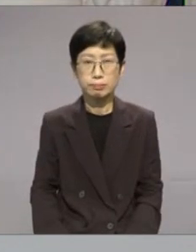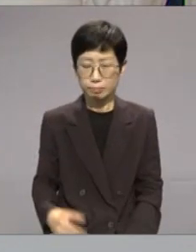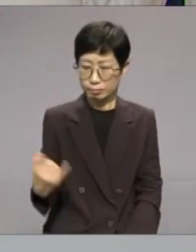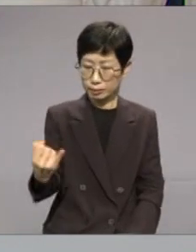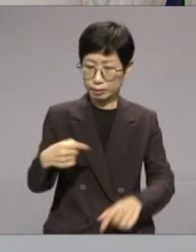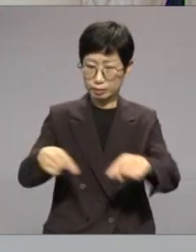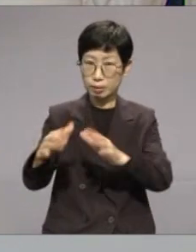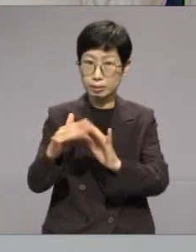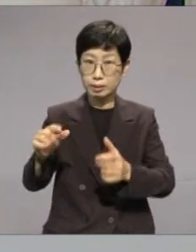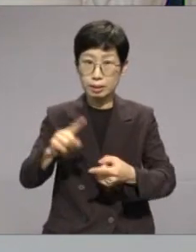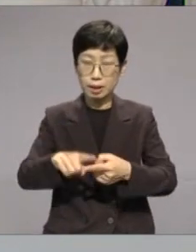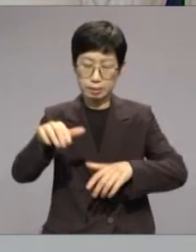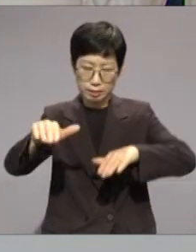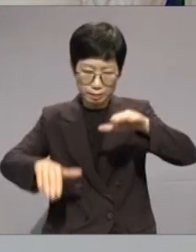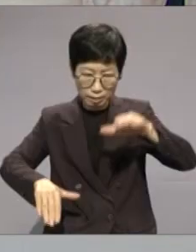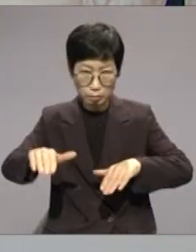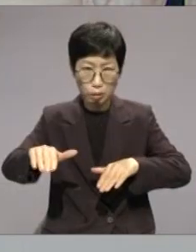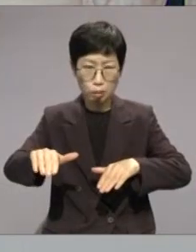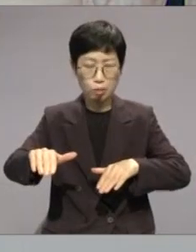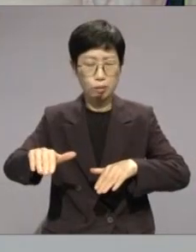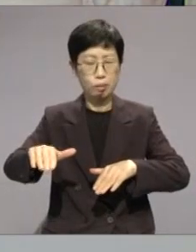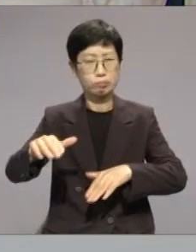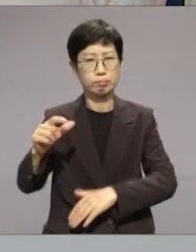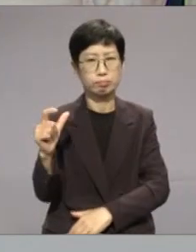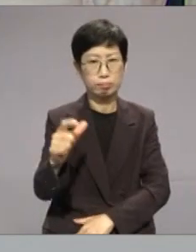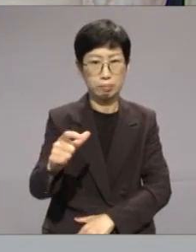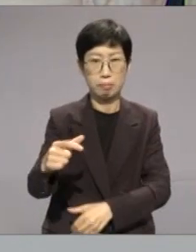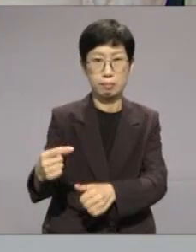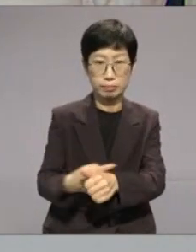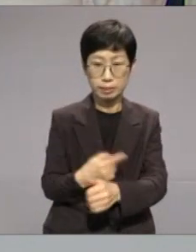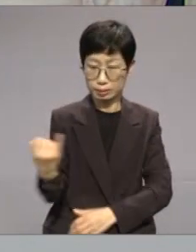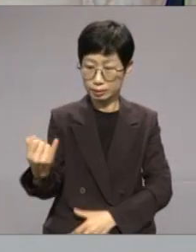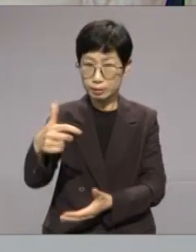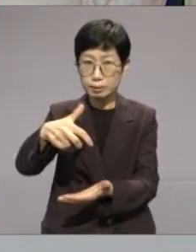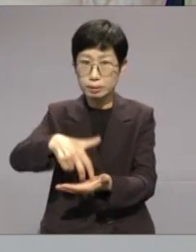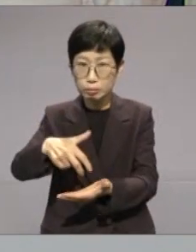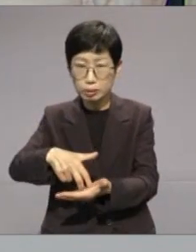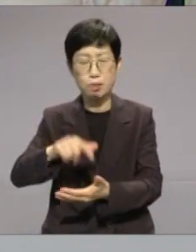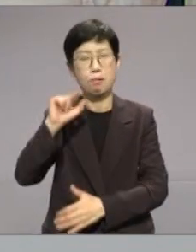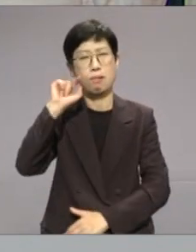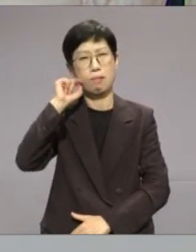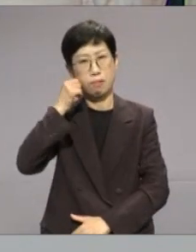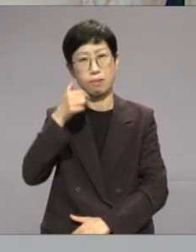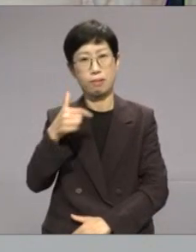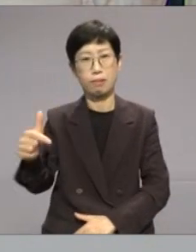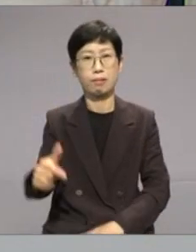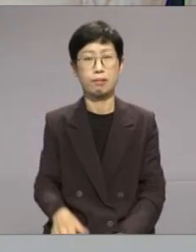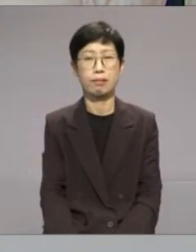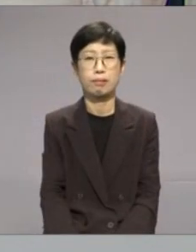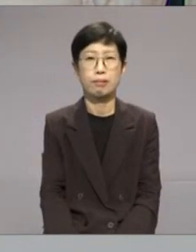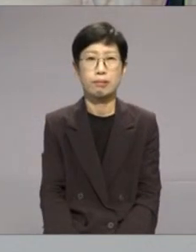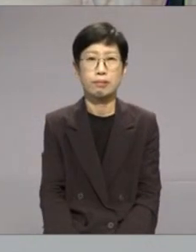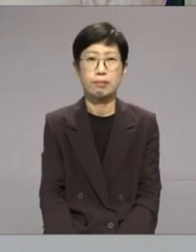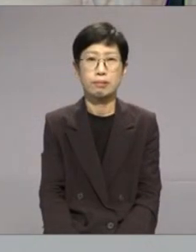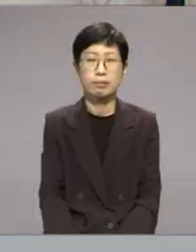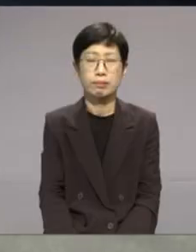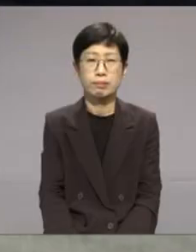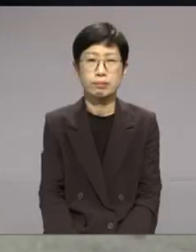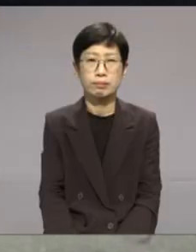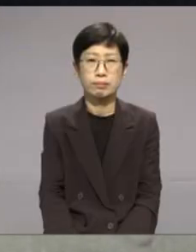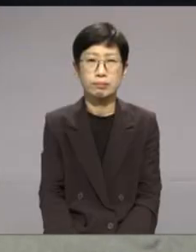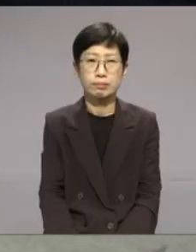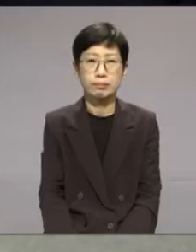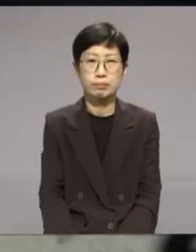여성 정치인에 대한 차별적 시선 때문에 이들이 설 자리를 찾지 못하고 있습니다. 윤서영 월드리포터입니다.